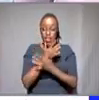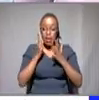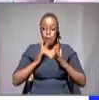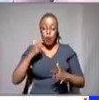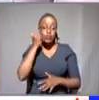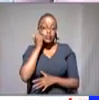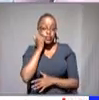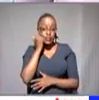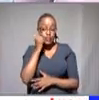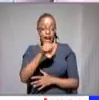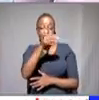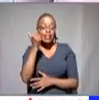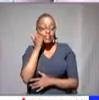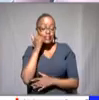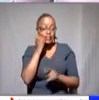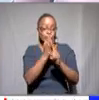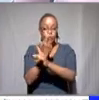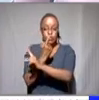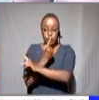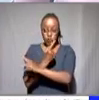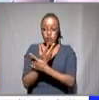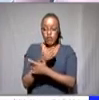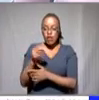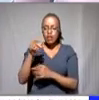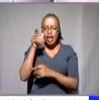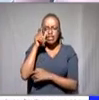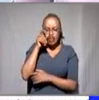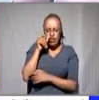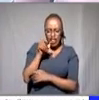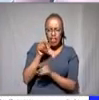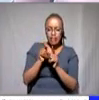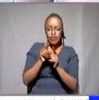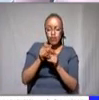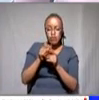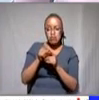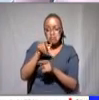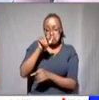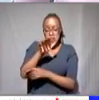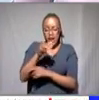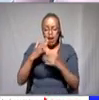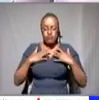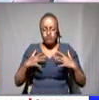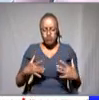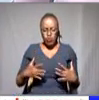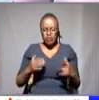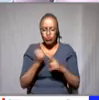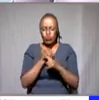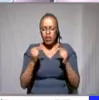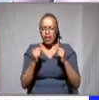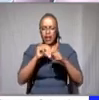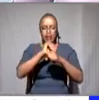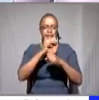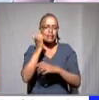muruwaru mirimuwege tiganete. Muna makiria mulimu wa HIV AIDS. Uhoti wake kana uhoti wa mwere wake wako hurana mirimu.